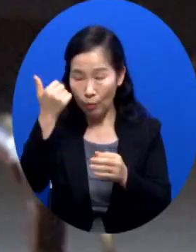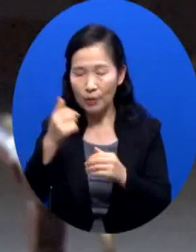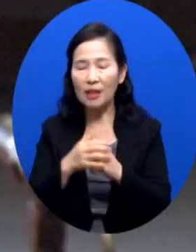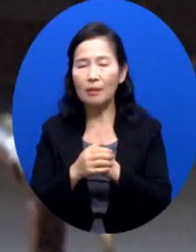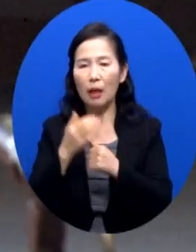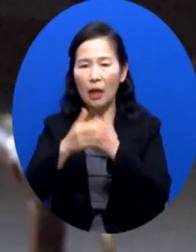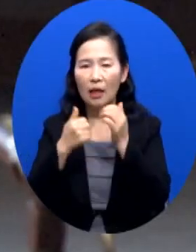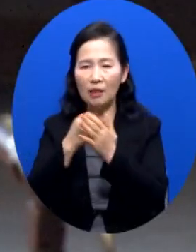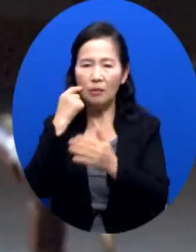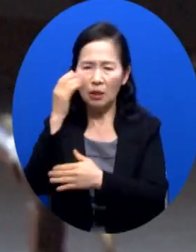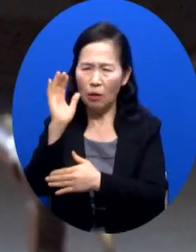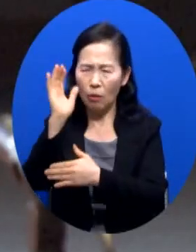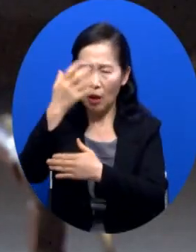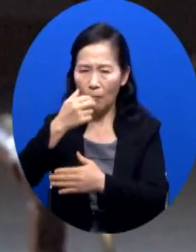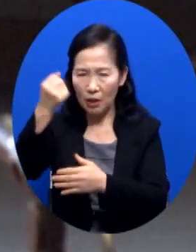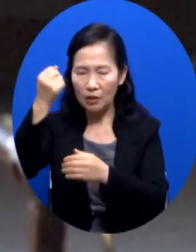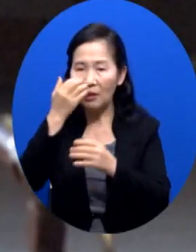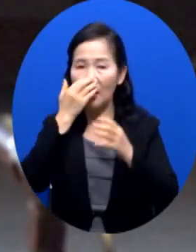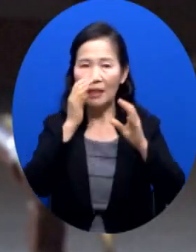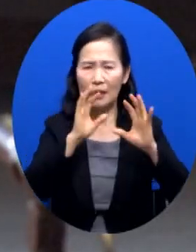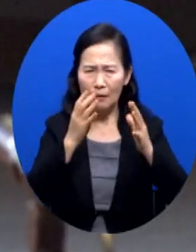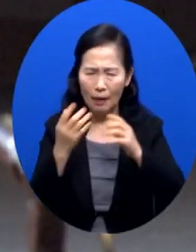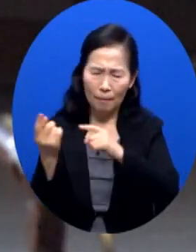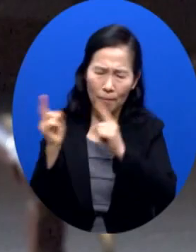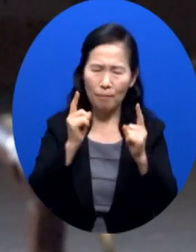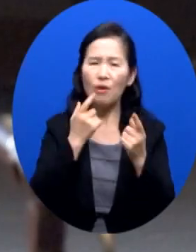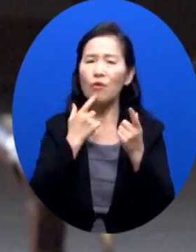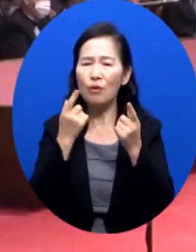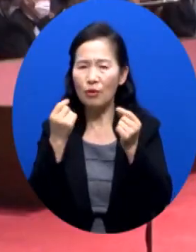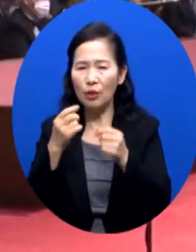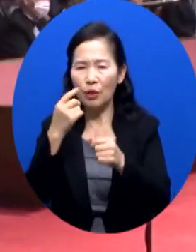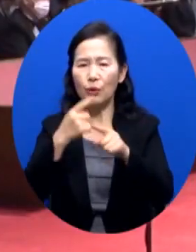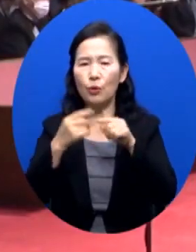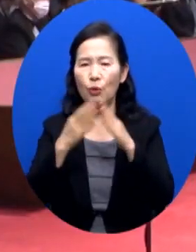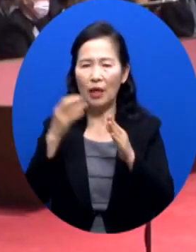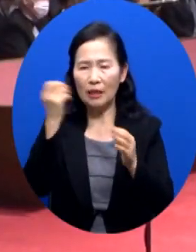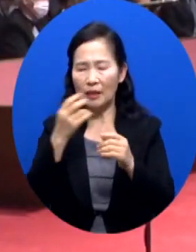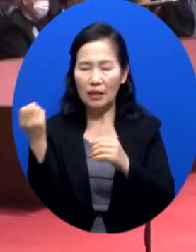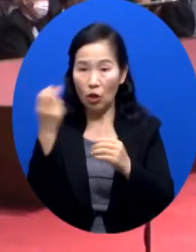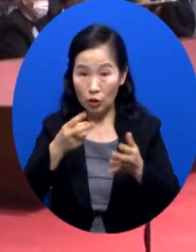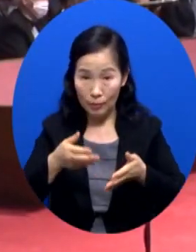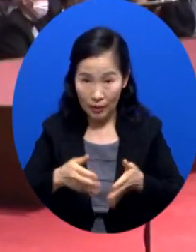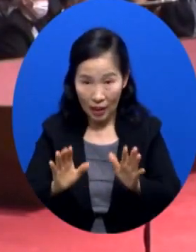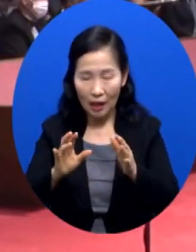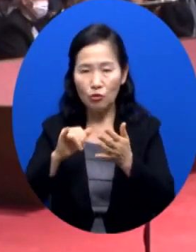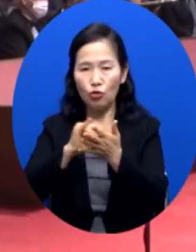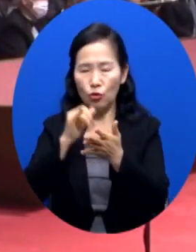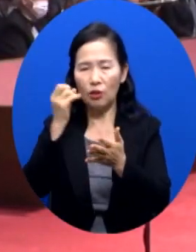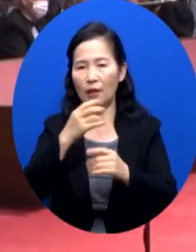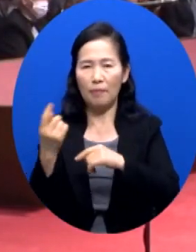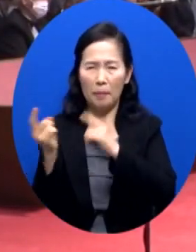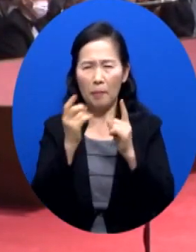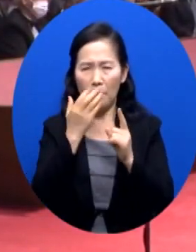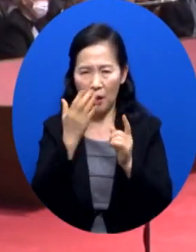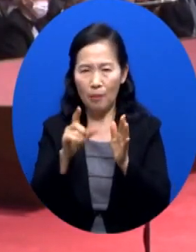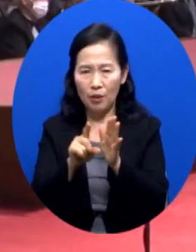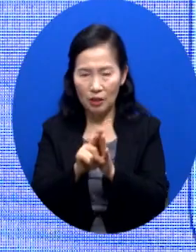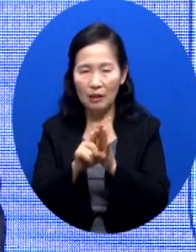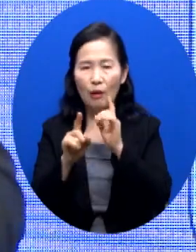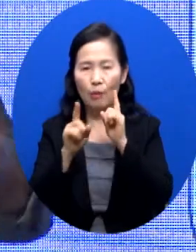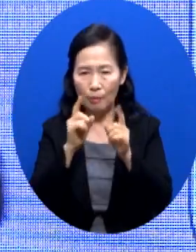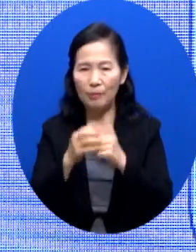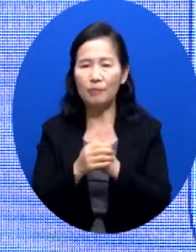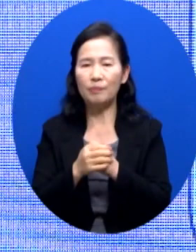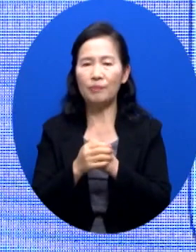하나님께서 영광을 받으시고 이스라엘이 살았듯이 교회가 다시 한번 거듭나면 뉴욕이 살 거라 믿는다고 강조했습니다.